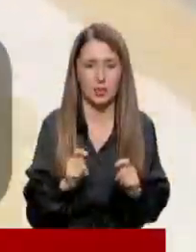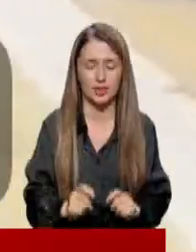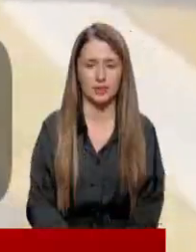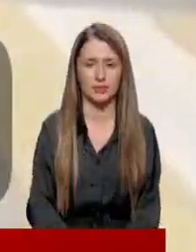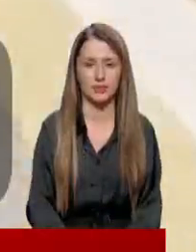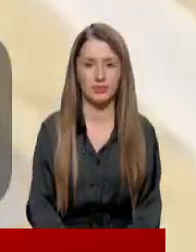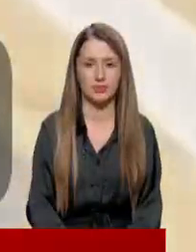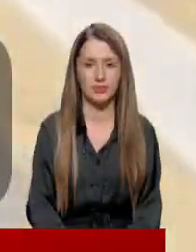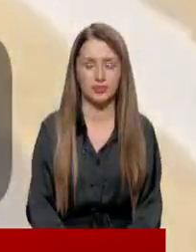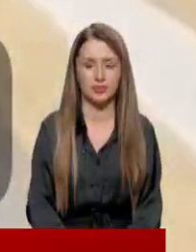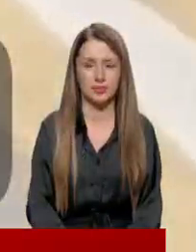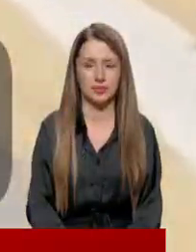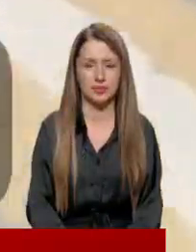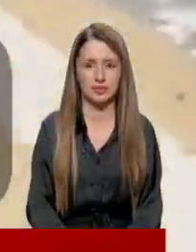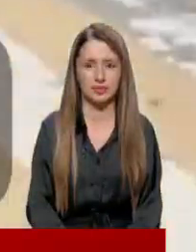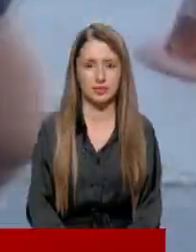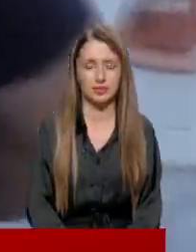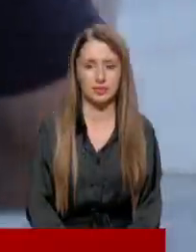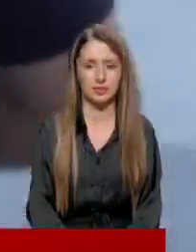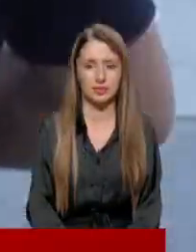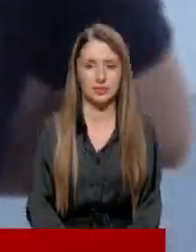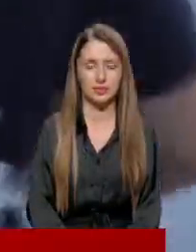Hayvan gitmesin, gitmesin yeter sizin için.